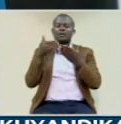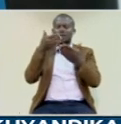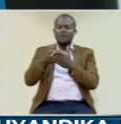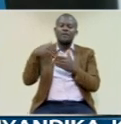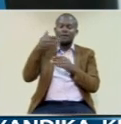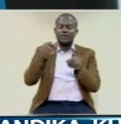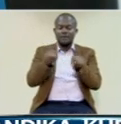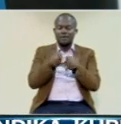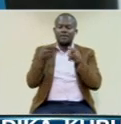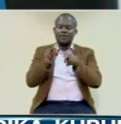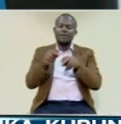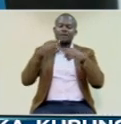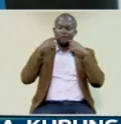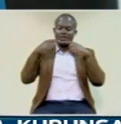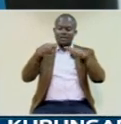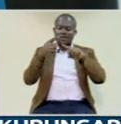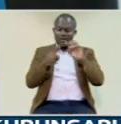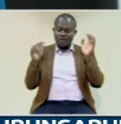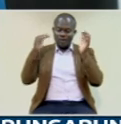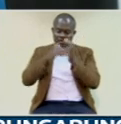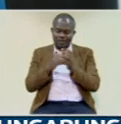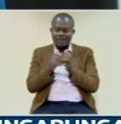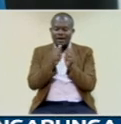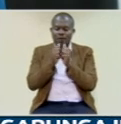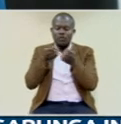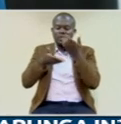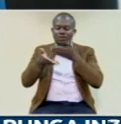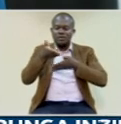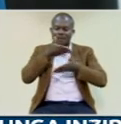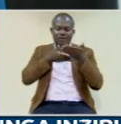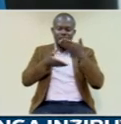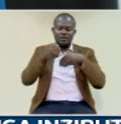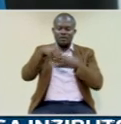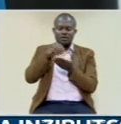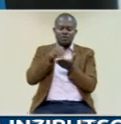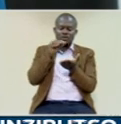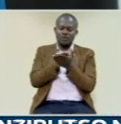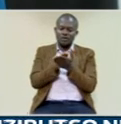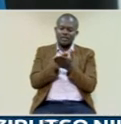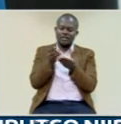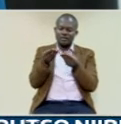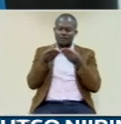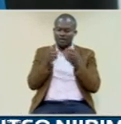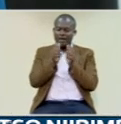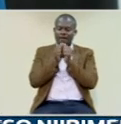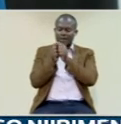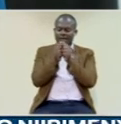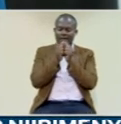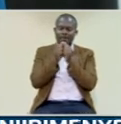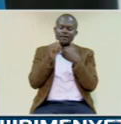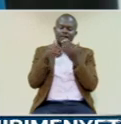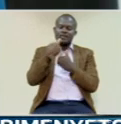twabibagezagaho uko byagendaga bitambuka. Ariko n'ibiganiro biri mu nyandiko twagejejweho